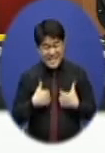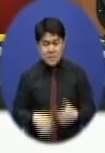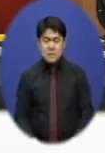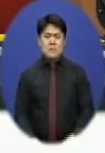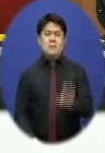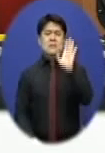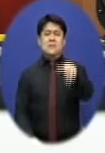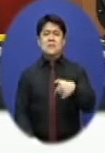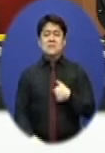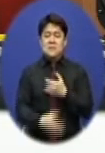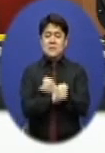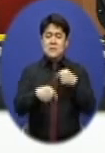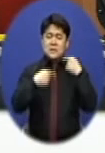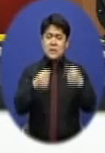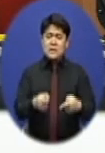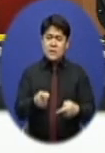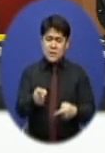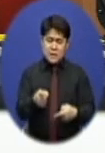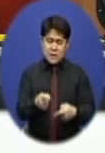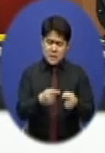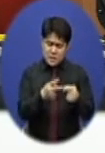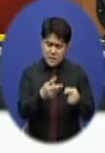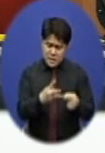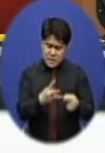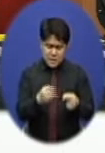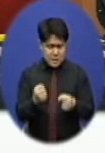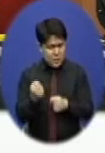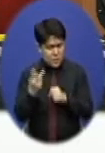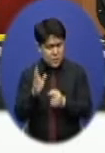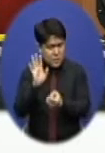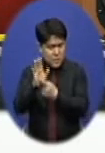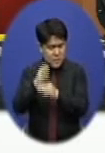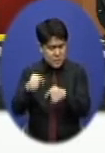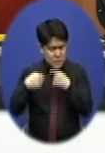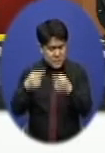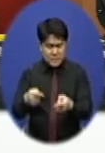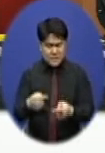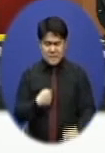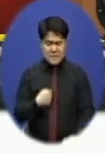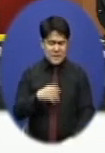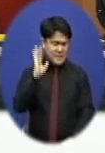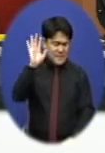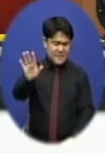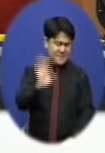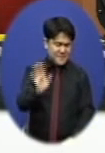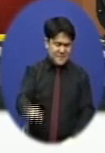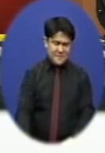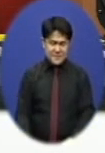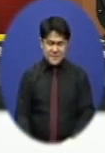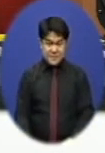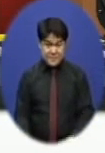근데 예약 참여를 네 번째 불러보고 생방송 참여를 다섯 번째가 보니까 이제 아다르댕만. 아이고,